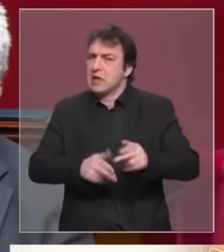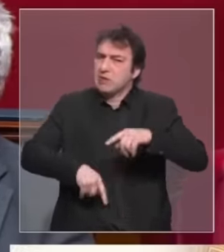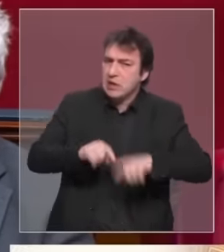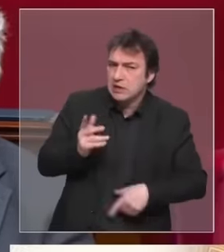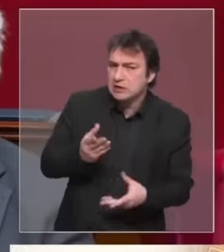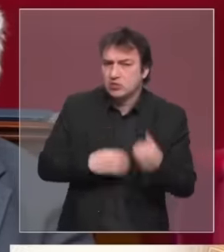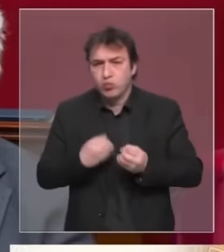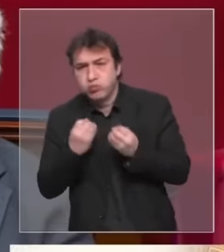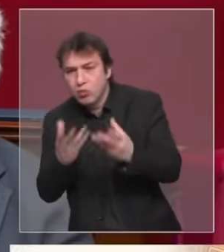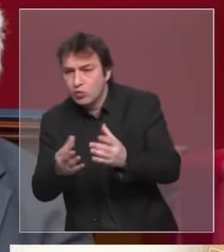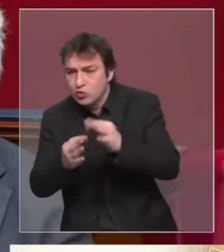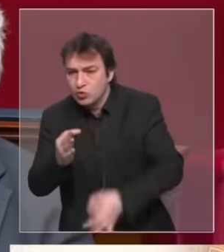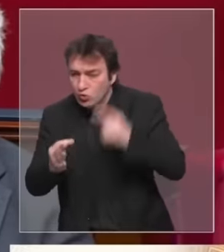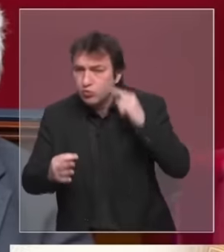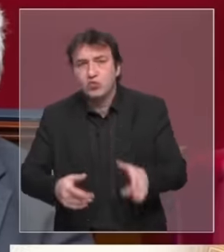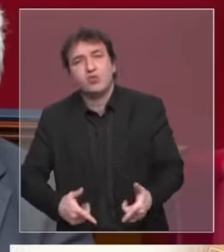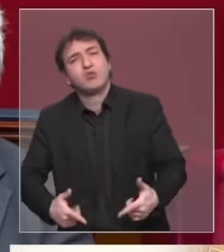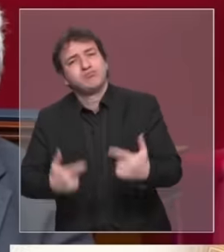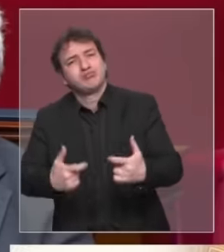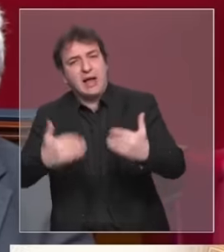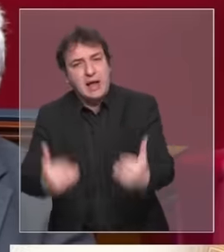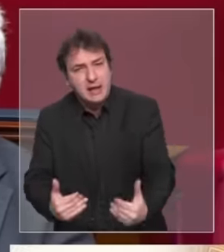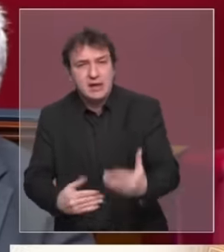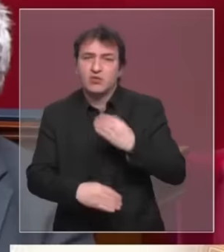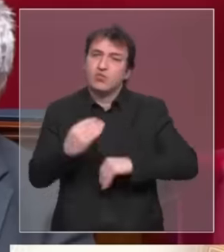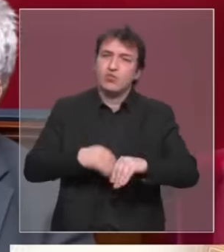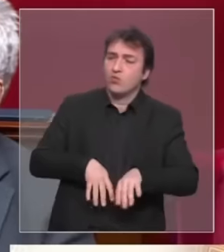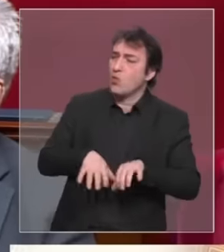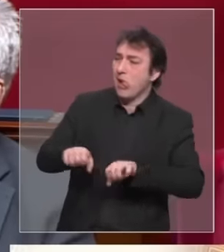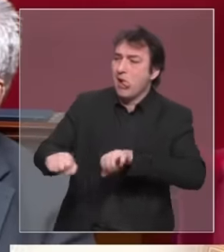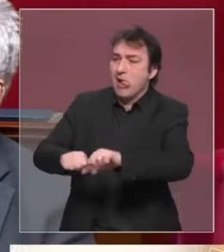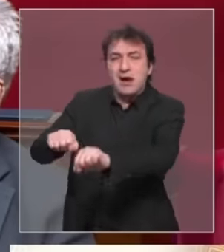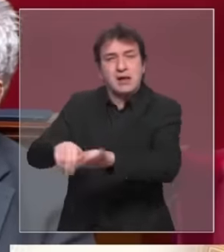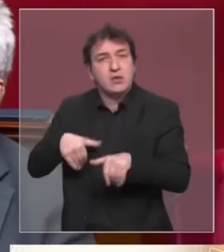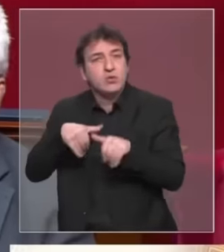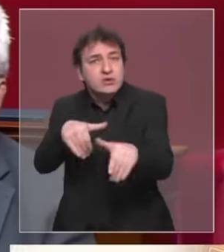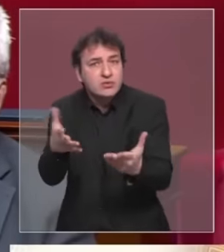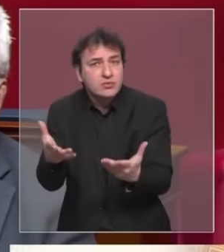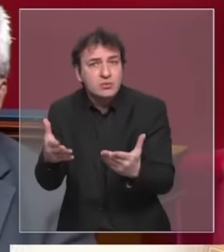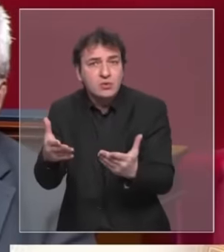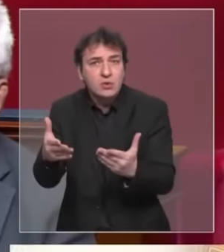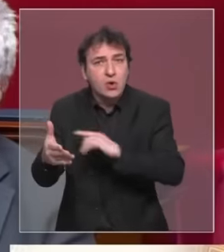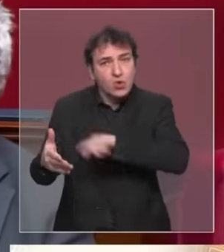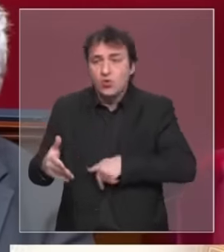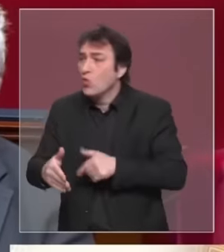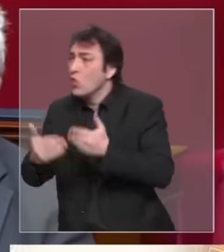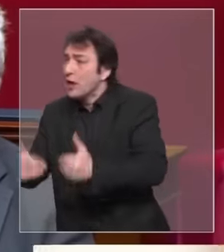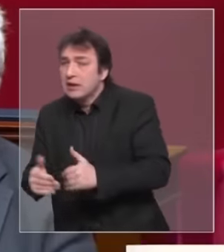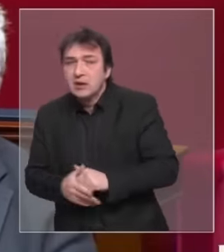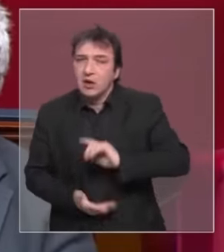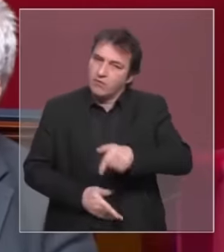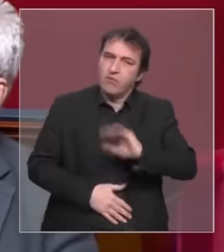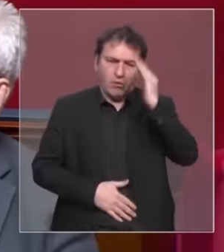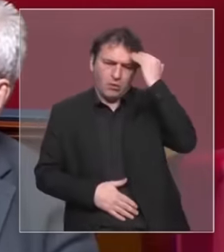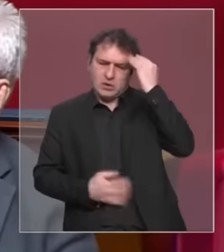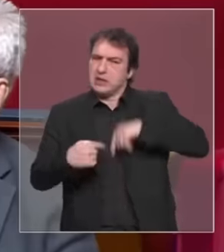feu? Allons-nous refuser les produits issus de la colonisation qui se poursuit? N'est-ce pas enfin le moment de reconnaître l'État de Palestine? Allons-nous saisir